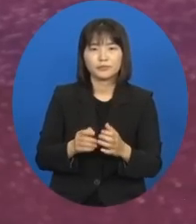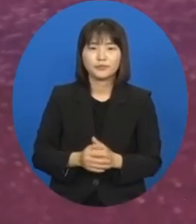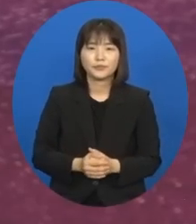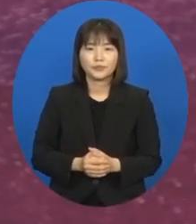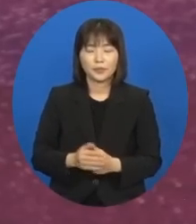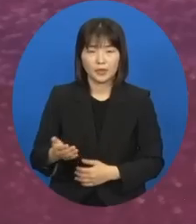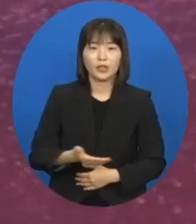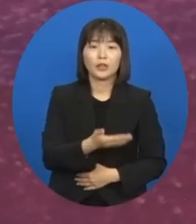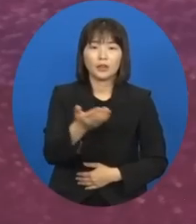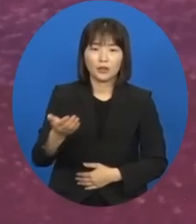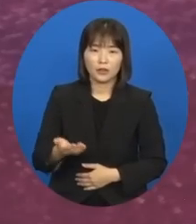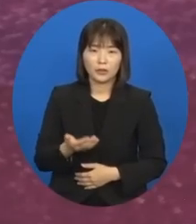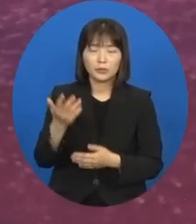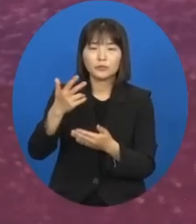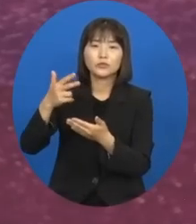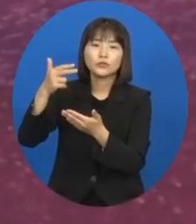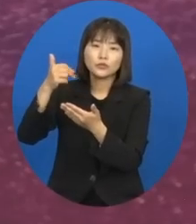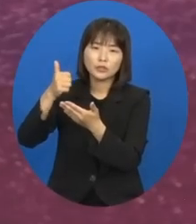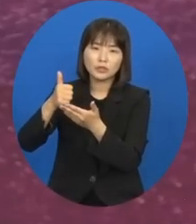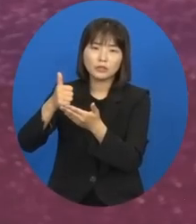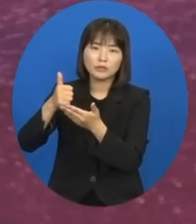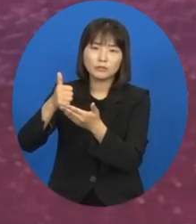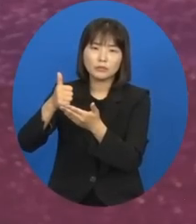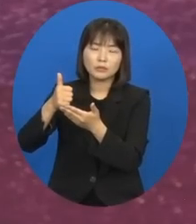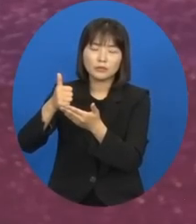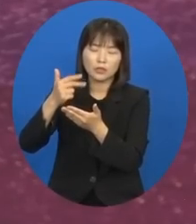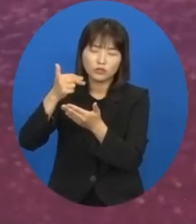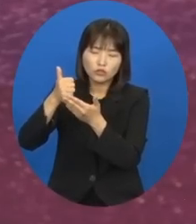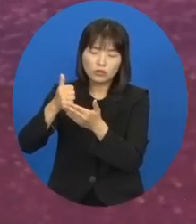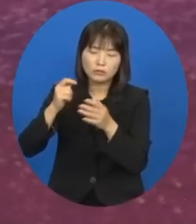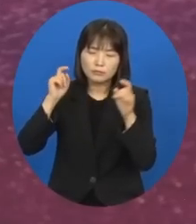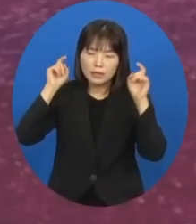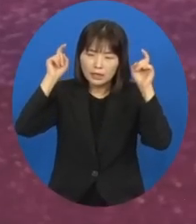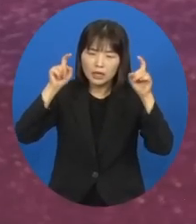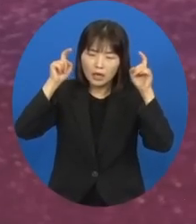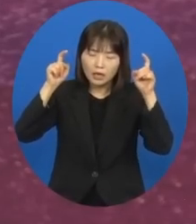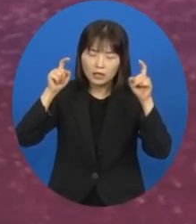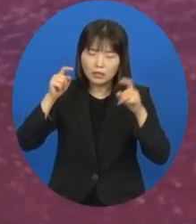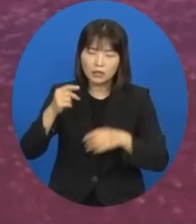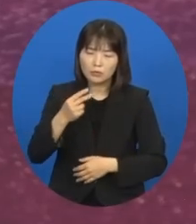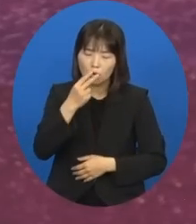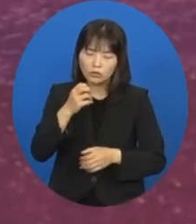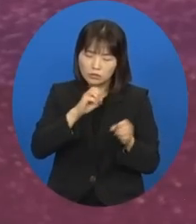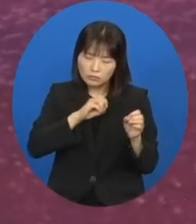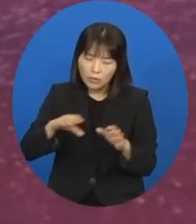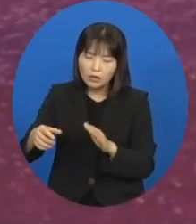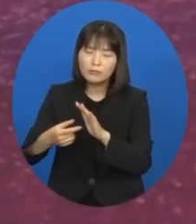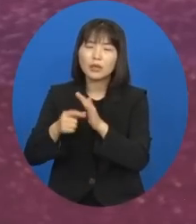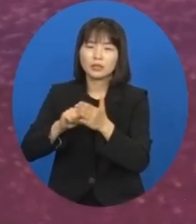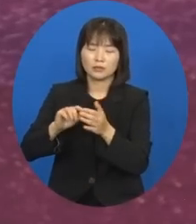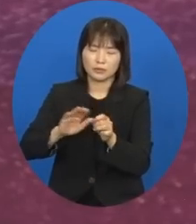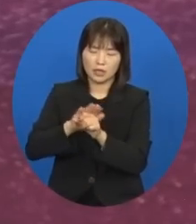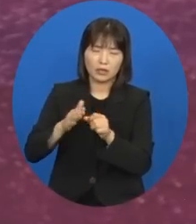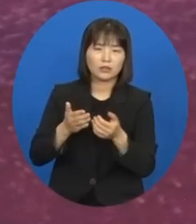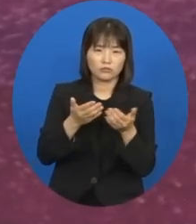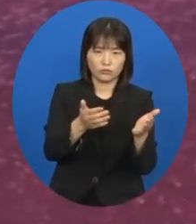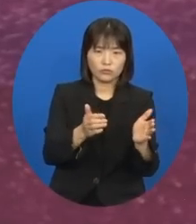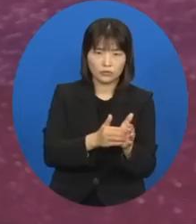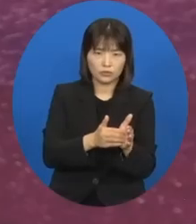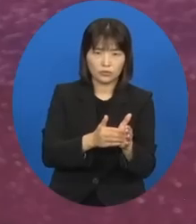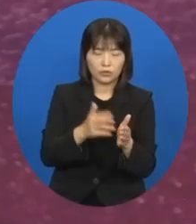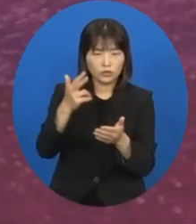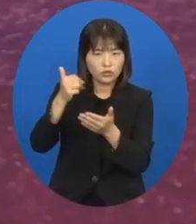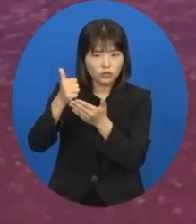주님은 당신의 양 목숨 버릴만큼 사랑하셨지요 주님은 당신의